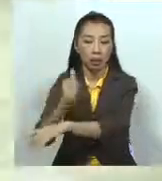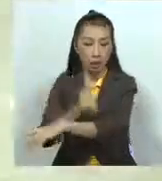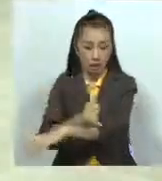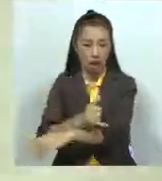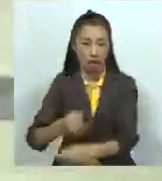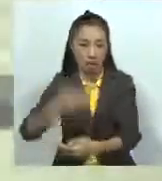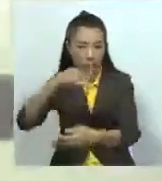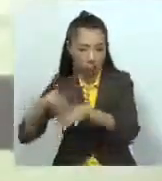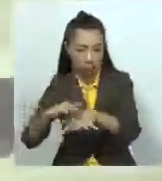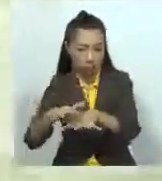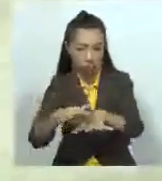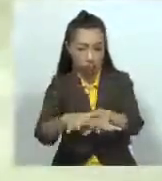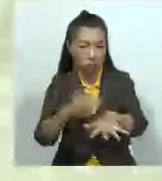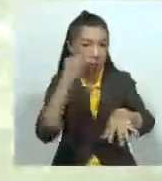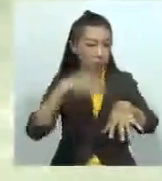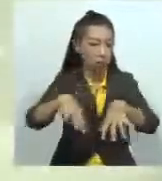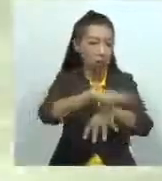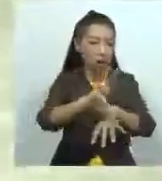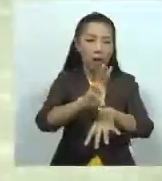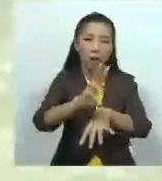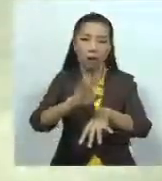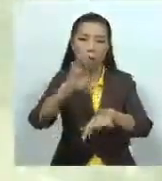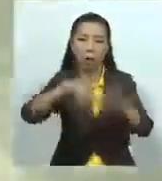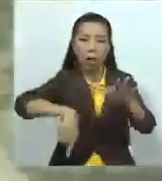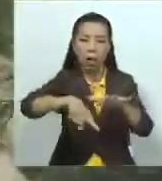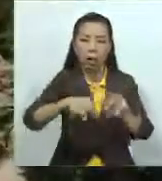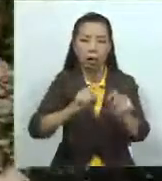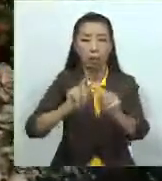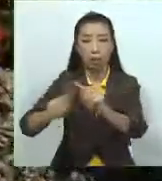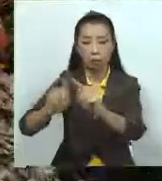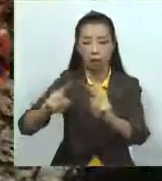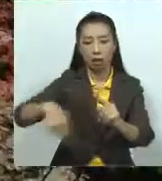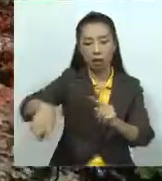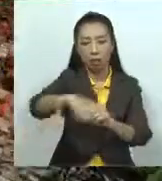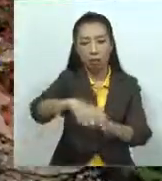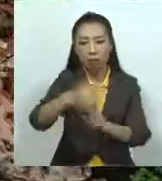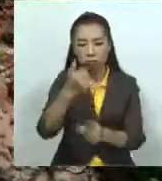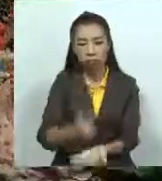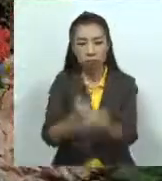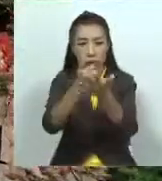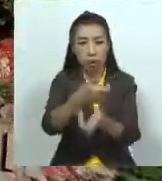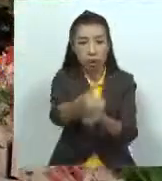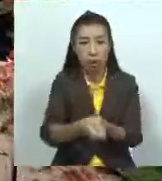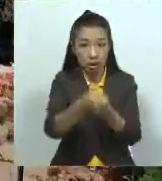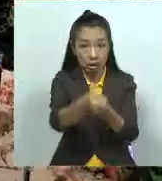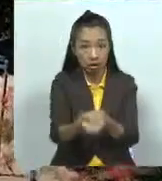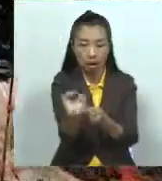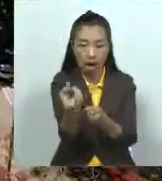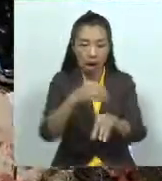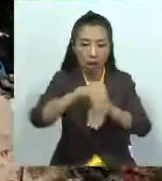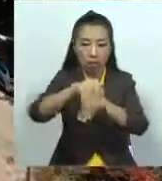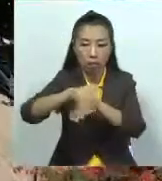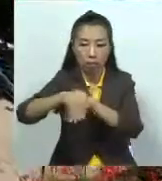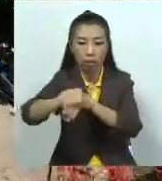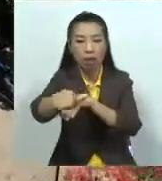ไร่ในตำบลกบเจาตำบลบ้านคลังตำบลน้ำเต้าอำเภอบางบานเพื่อให้เกษตรกรได้ทำนาตามวงรอบการ